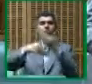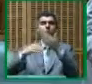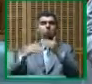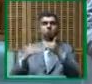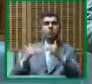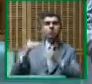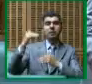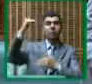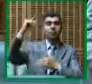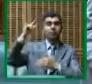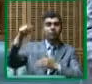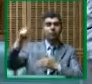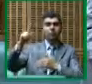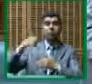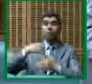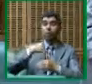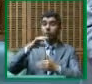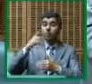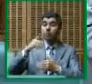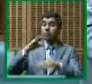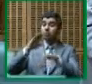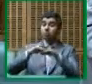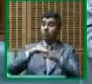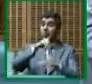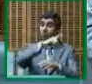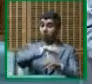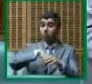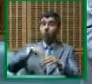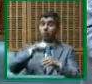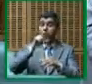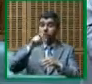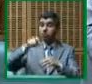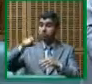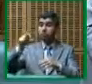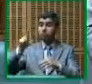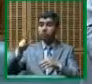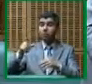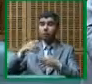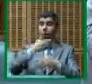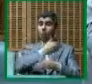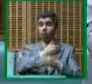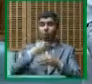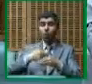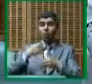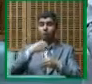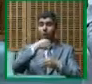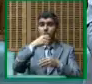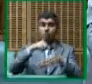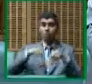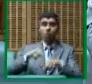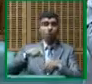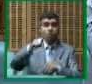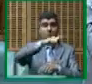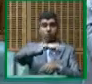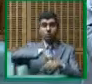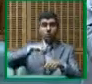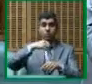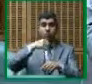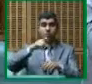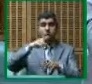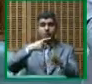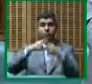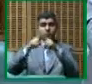بالنسبة للقطاعات المنتجة في البلاد ديالنا، وخاصنا نسددوا وتسددوا معنا السيد الوزير والحكومة كاملة